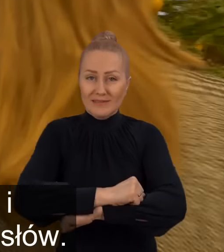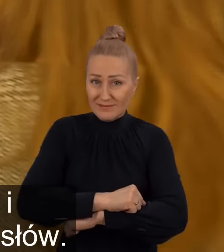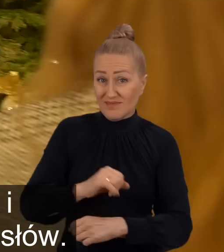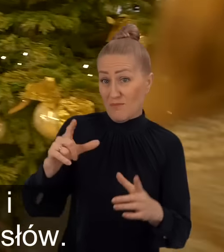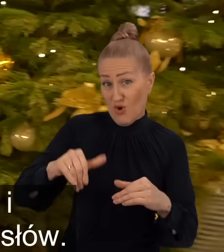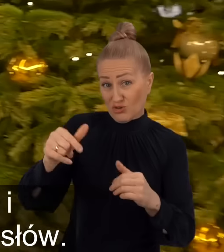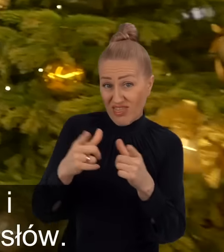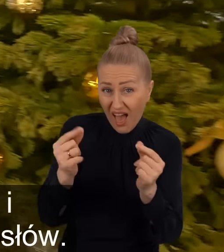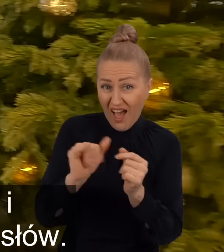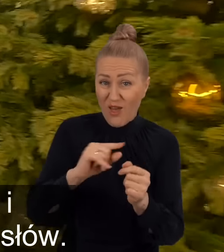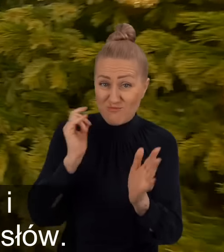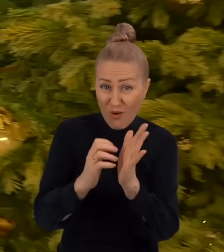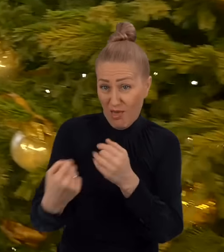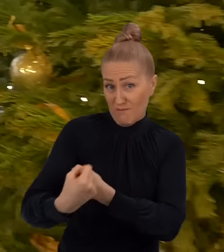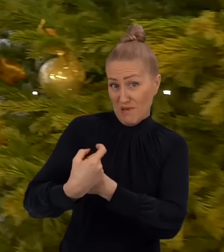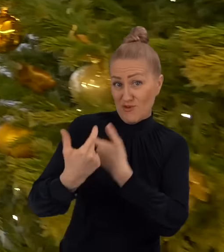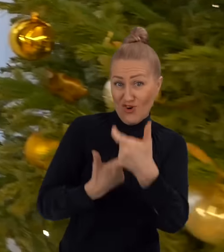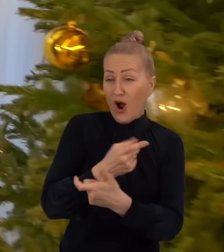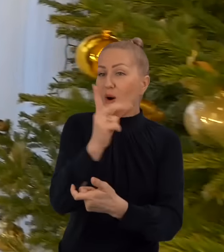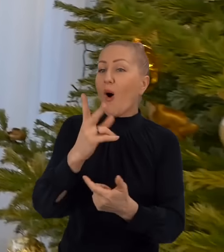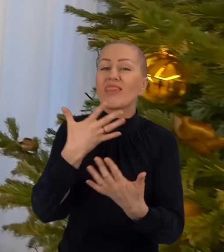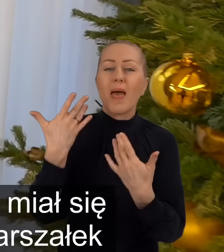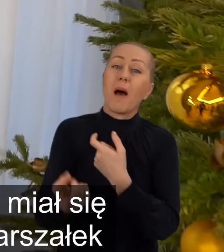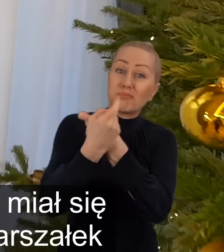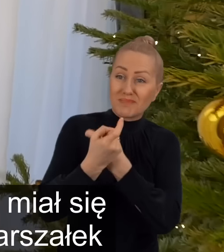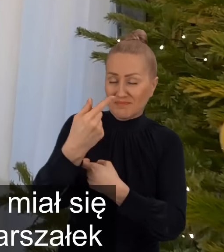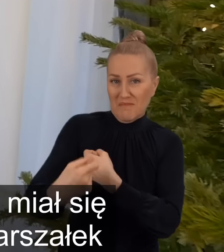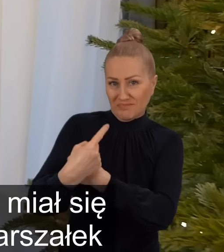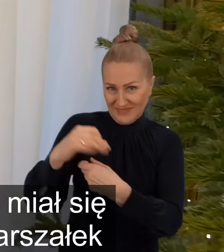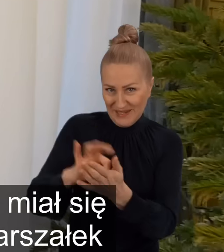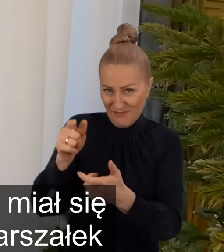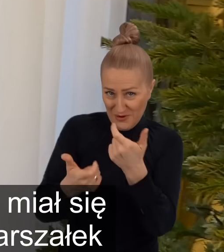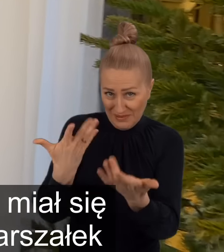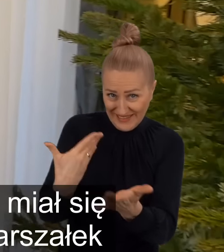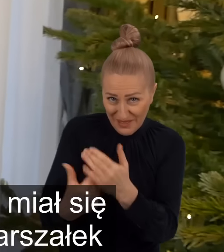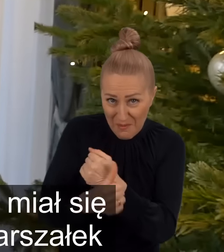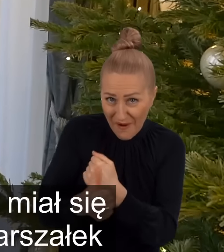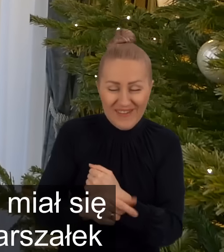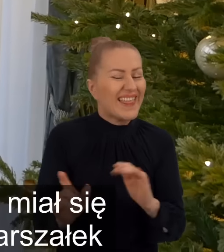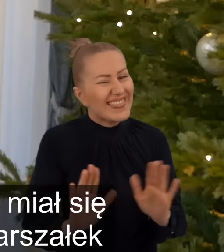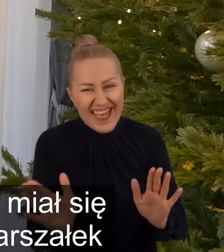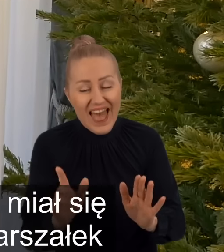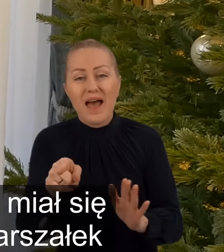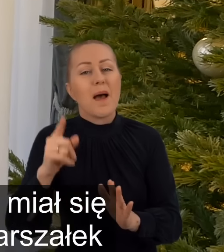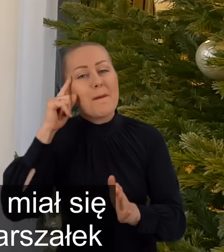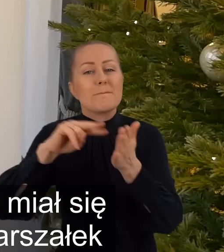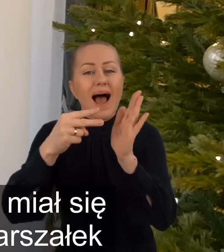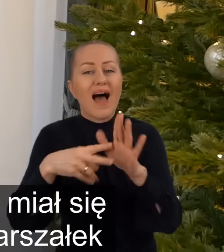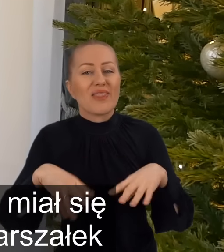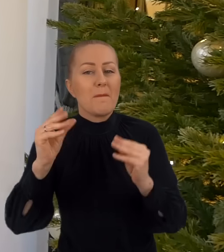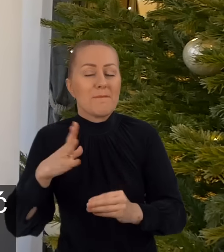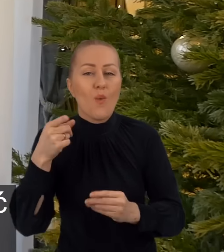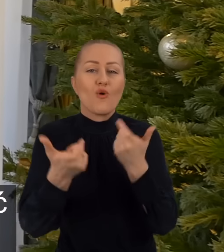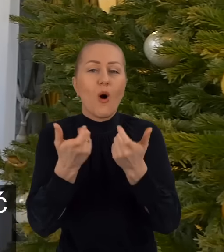i pomidorami przez niechętnych posłów. Miejmy nadzieję, że nie. W pierwotnych planach Pniewskiego miał się tutaj znajdować balkon, z